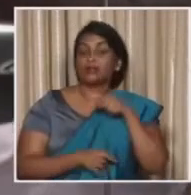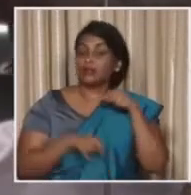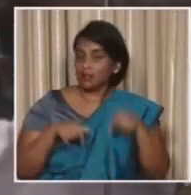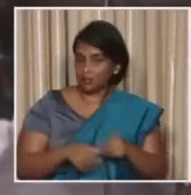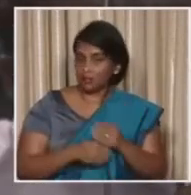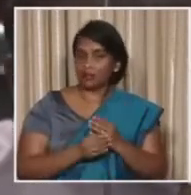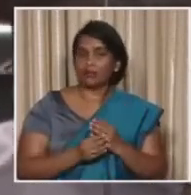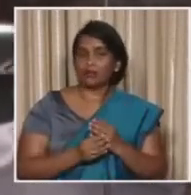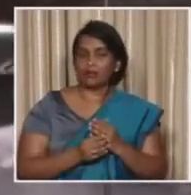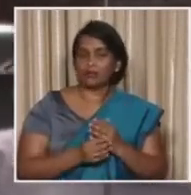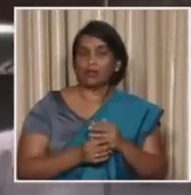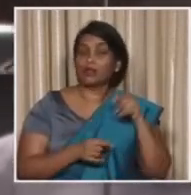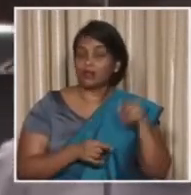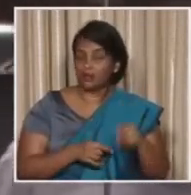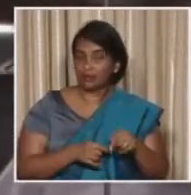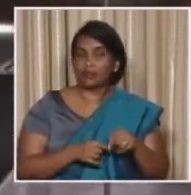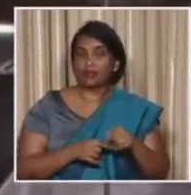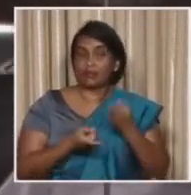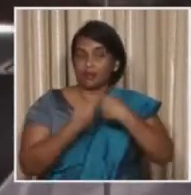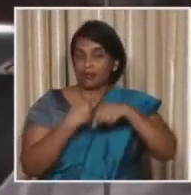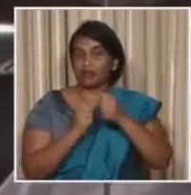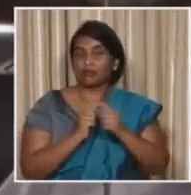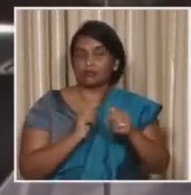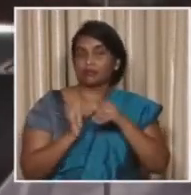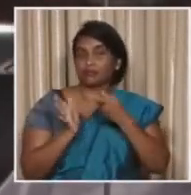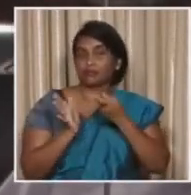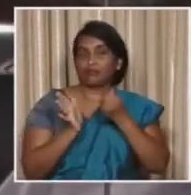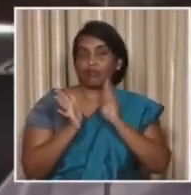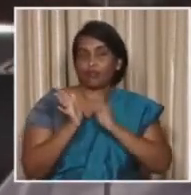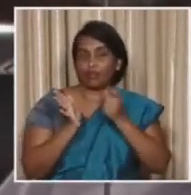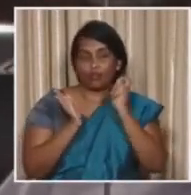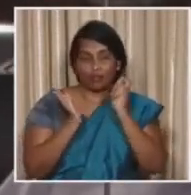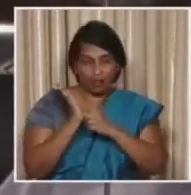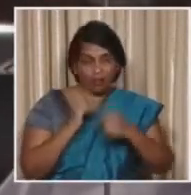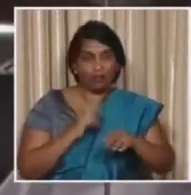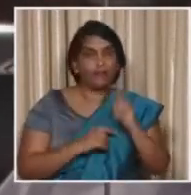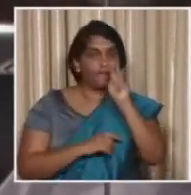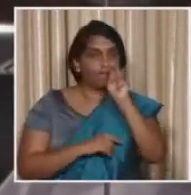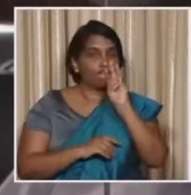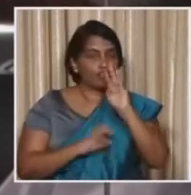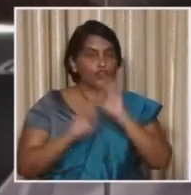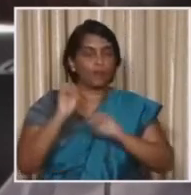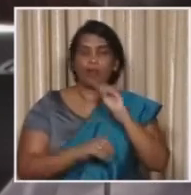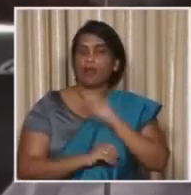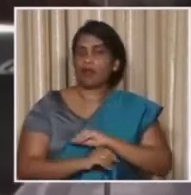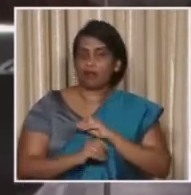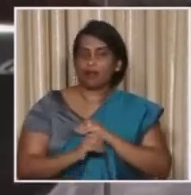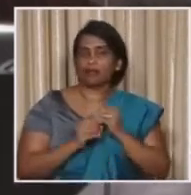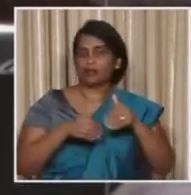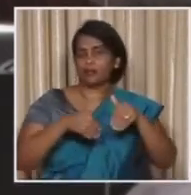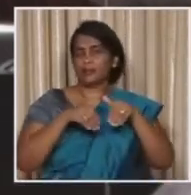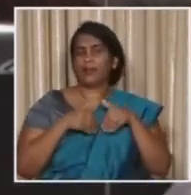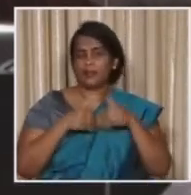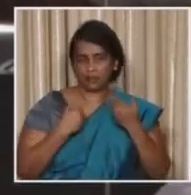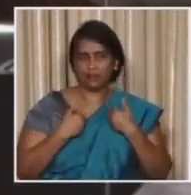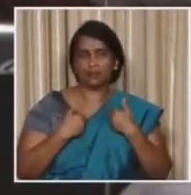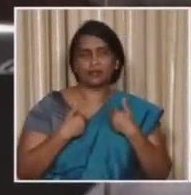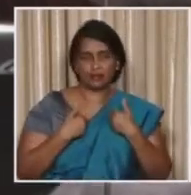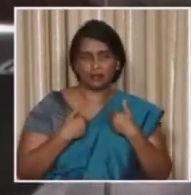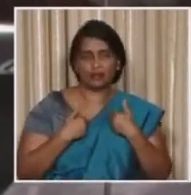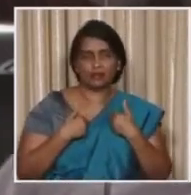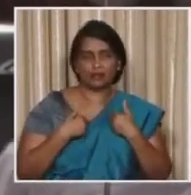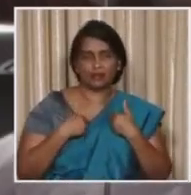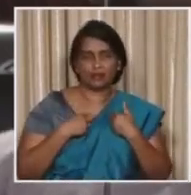අද රෙවනිව් කලෙක්ෂන් කියලා කිව්වට 123ක් ආදායම පිටිපස්සෙන් ඉන්නේ. හරි